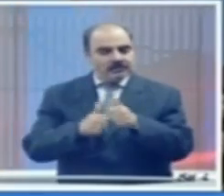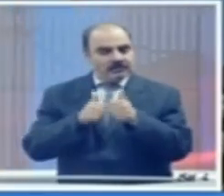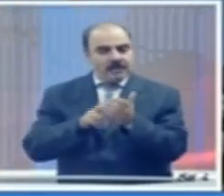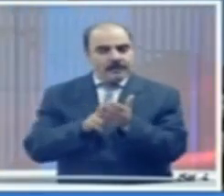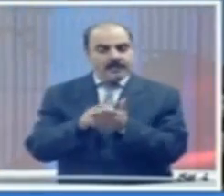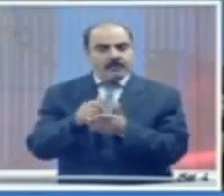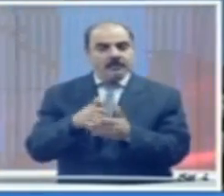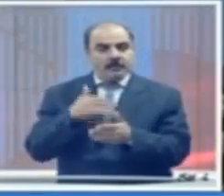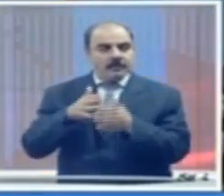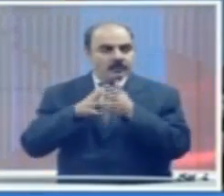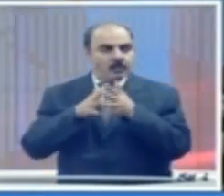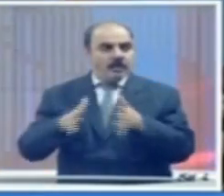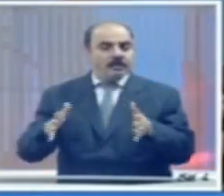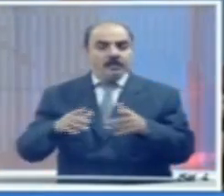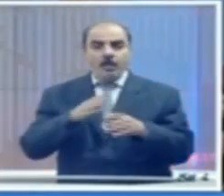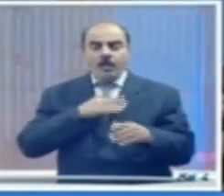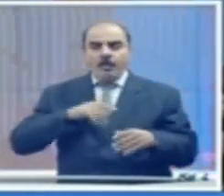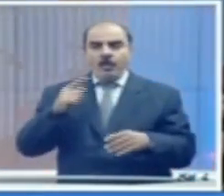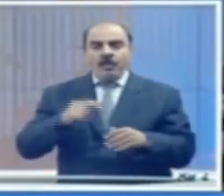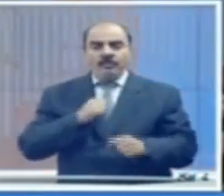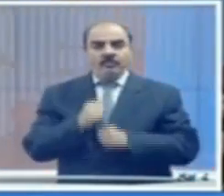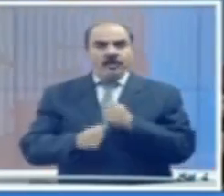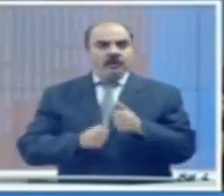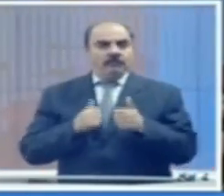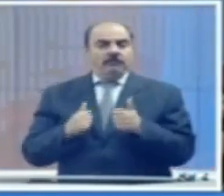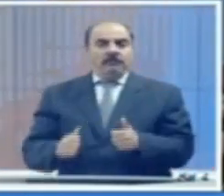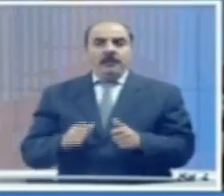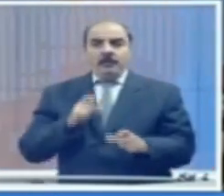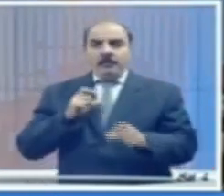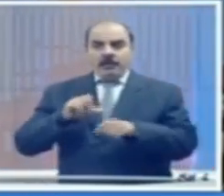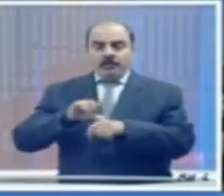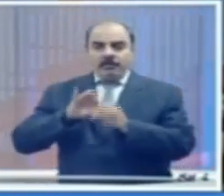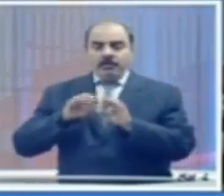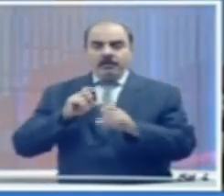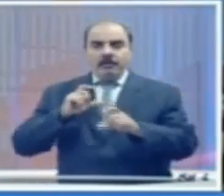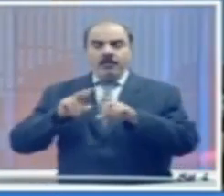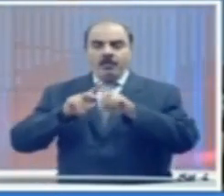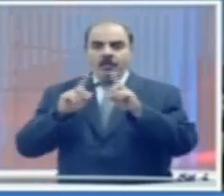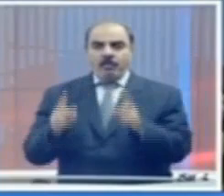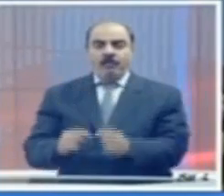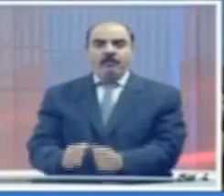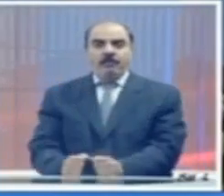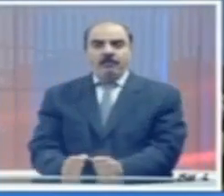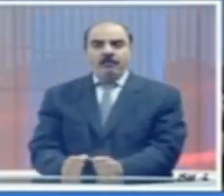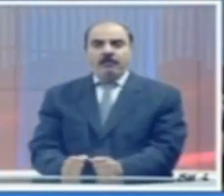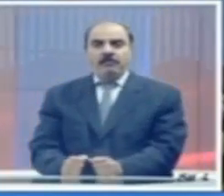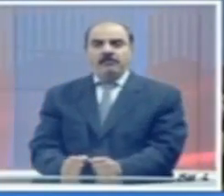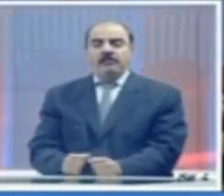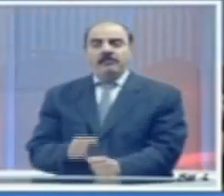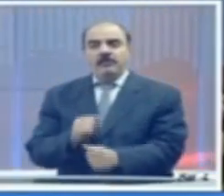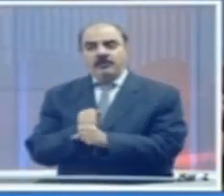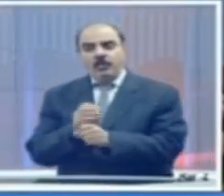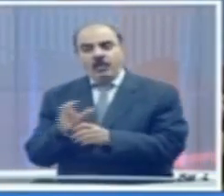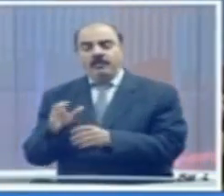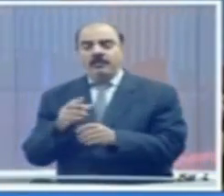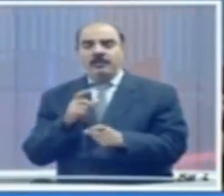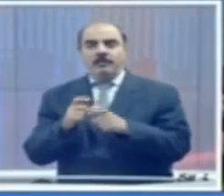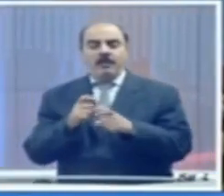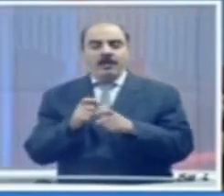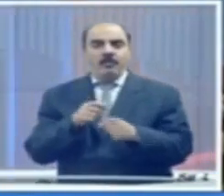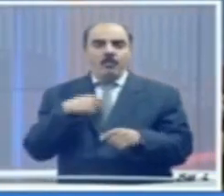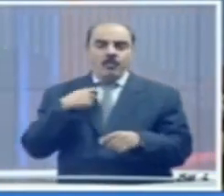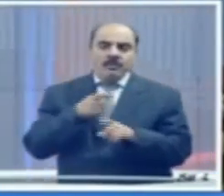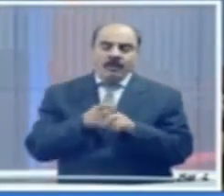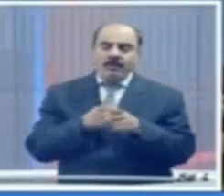في كل الدوله شغاله، كل واحد في مجاله، بنك المركزي، البنوك المتخصصه، البنوك العامه، البنوك المتخصصه، البنوك الجاريه،